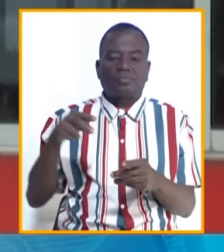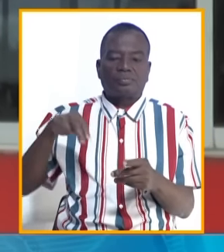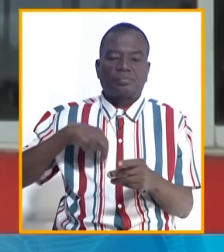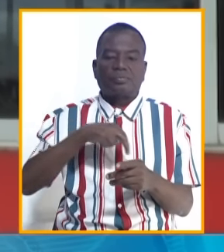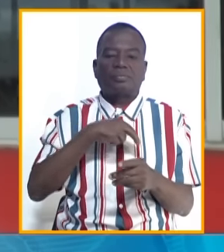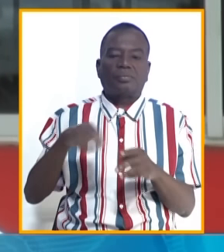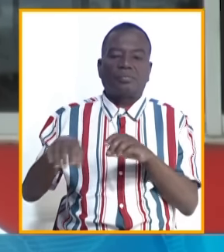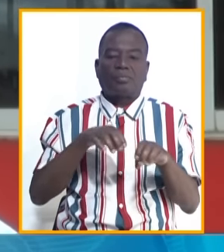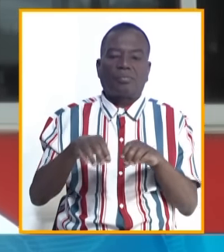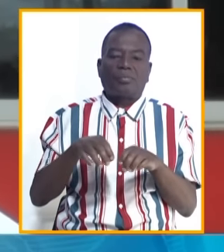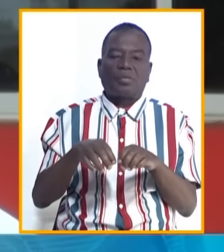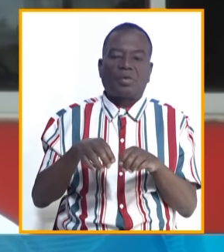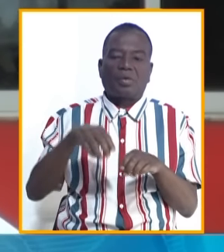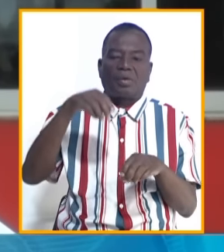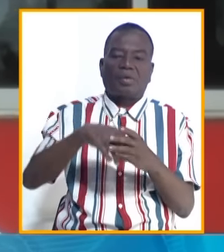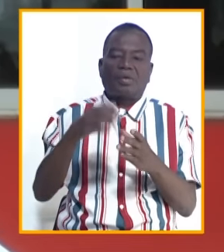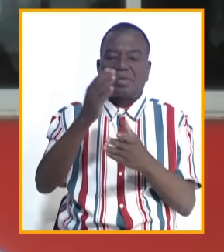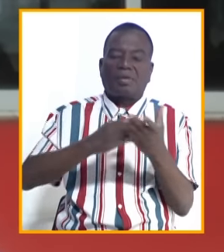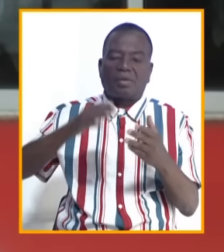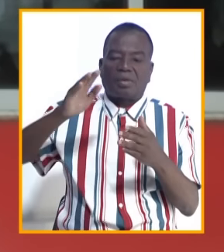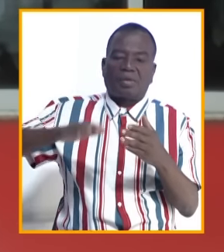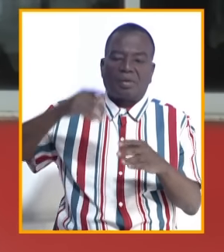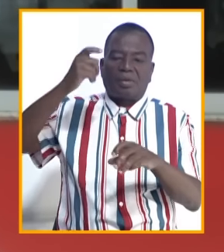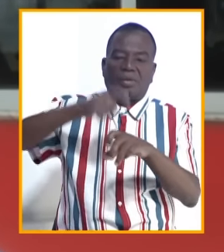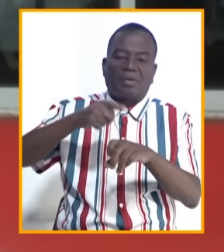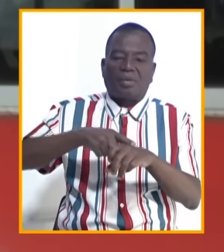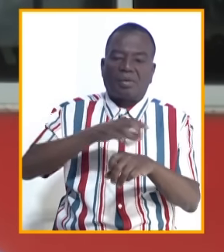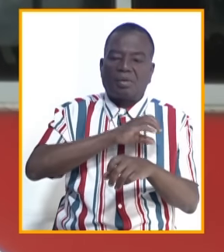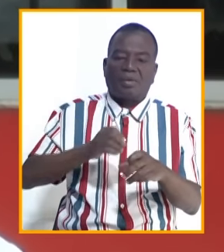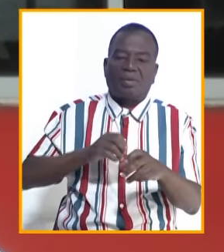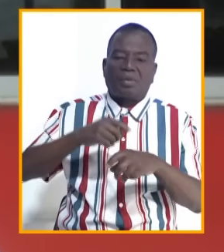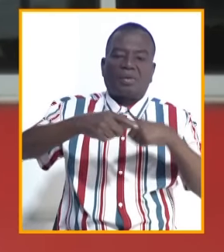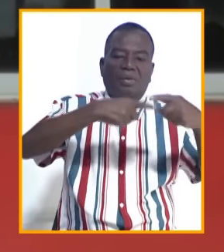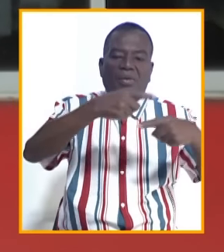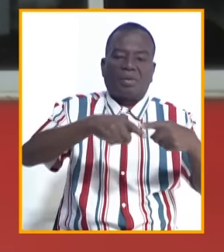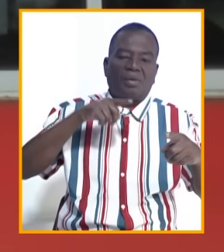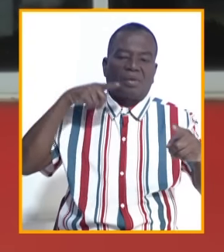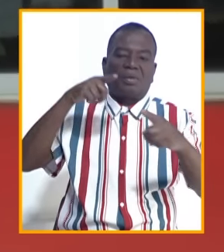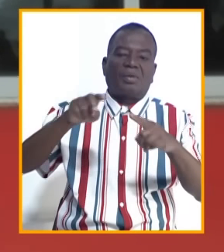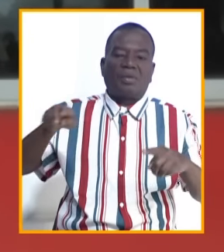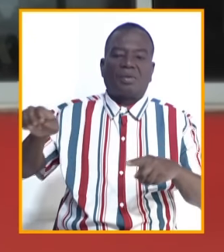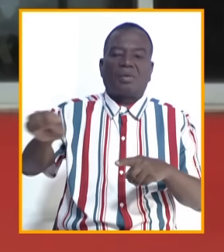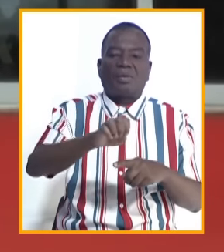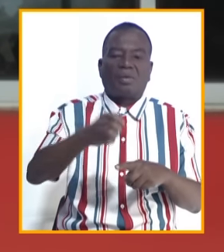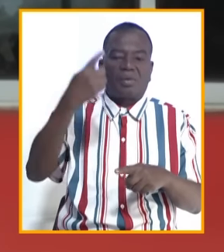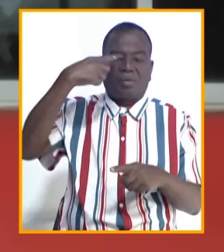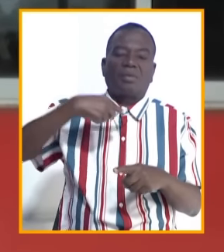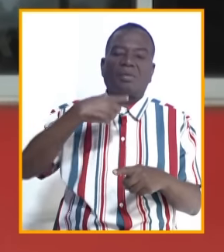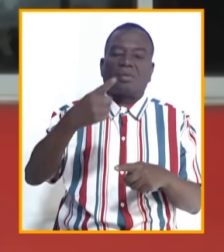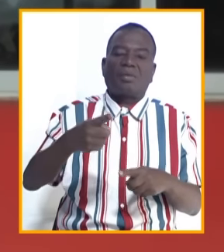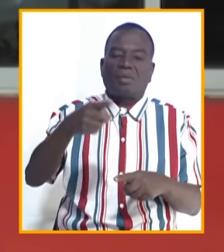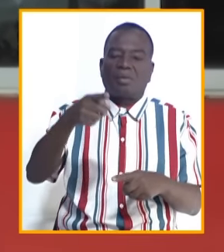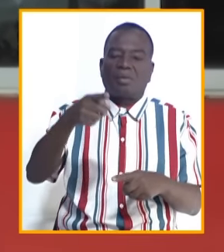avons fait dans ces derniers temps. On s'est déplacé, aller vers eux pour dire qu'est-ce que vous voulez. Nous